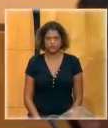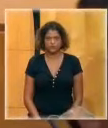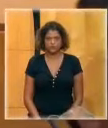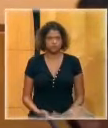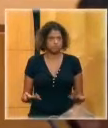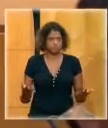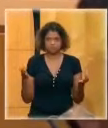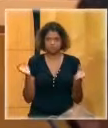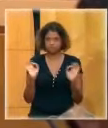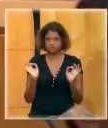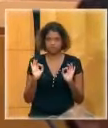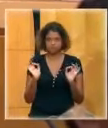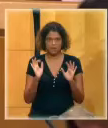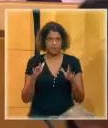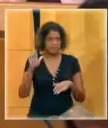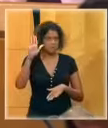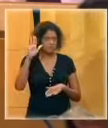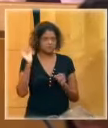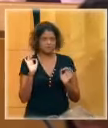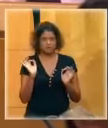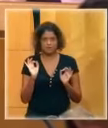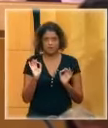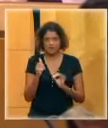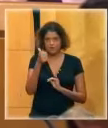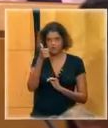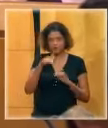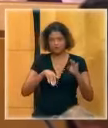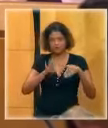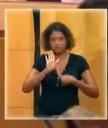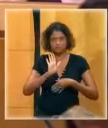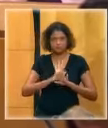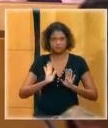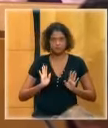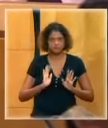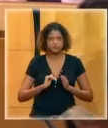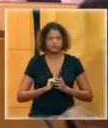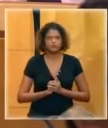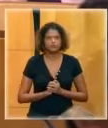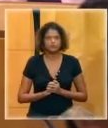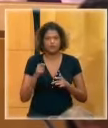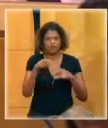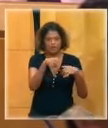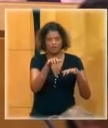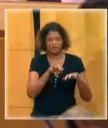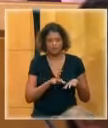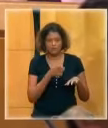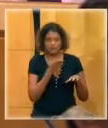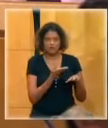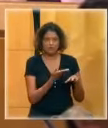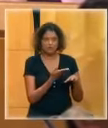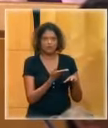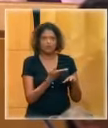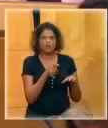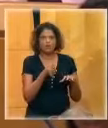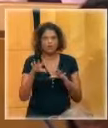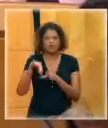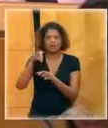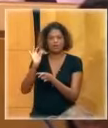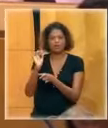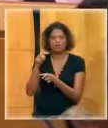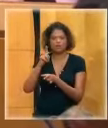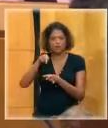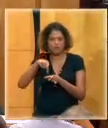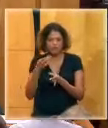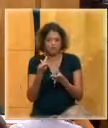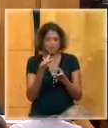Donc, il n'y a pas de main qui se lève, donc il n'y a qu'une seule candidature. Donc, je pense que l'administration a prévu, comme l'élection doit se faire à bulletin